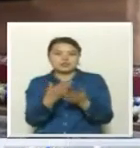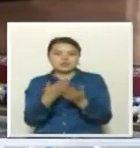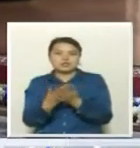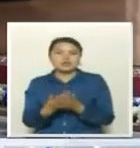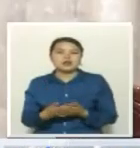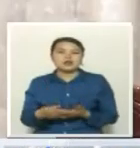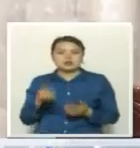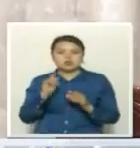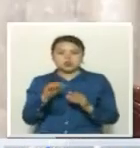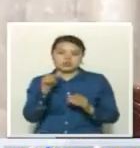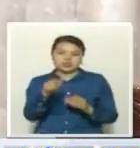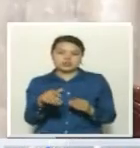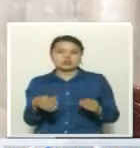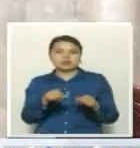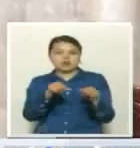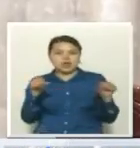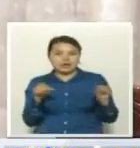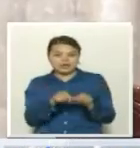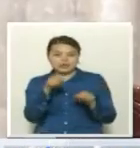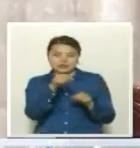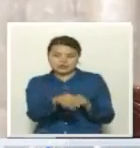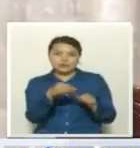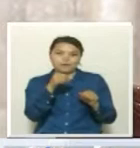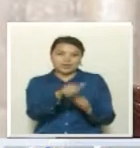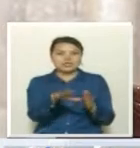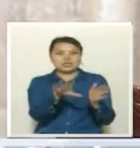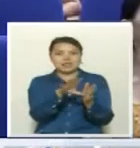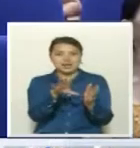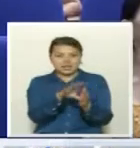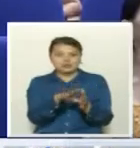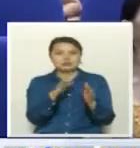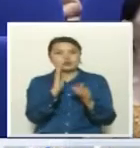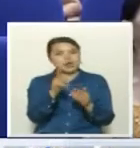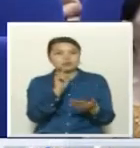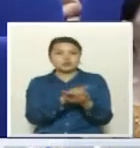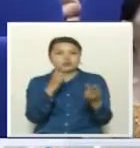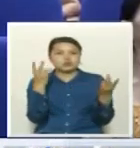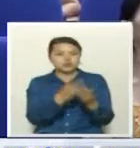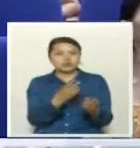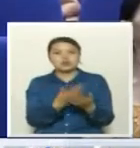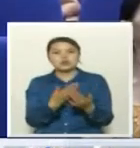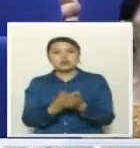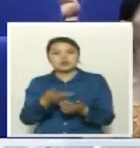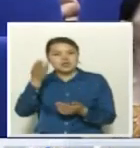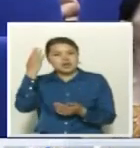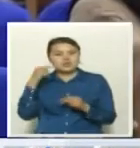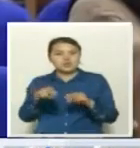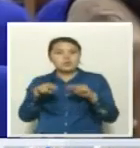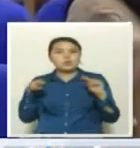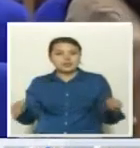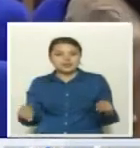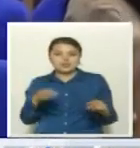тек осы мекемеге төленуі тиіс. Облыстық табиғи монополияларды реттеу комитеті өкілдерінің айтуынша, президент жарлығына